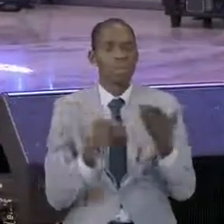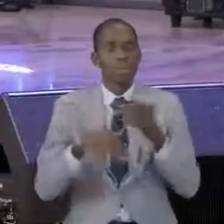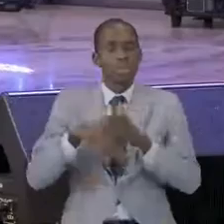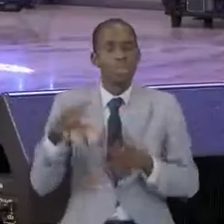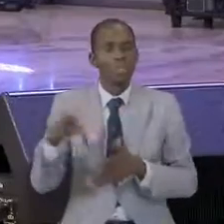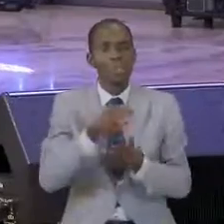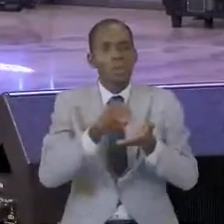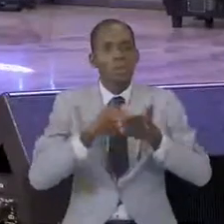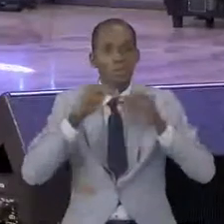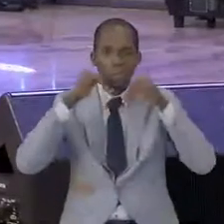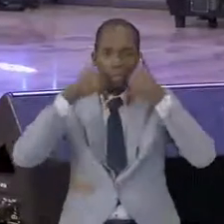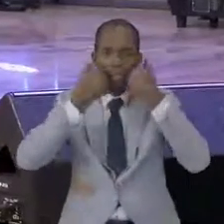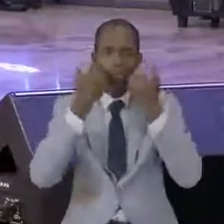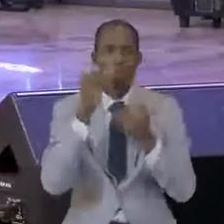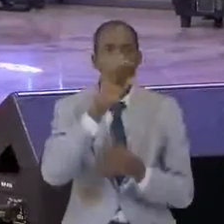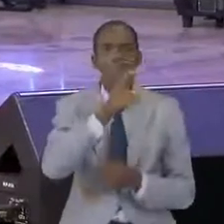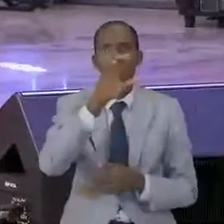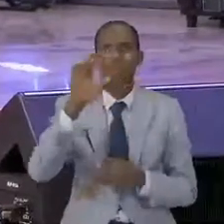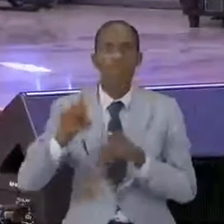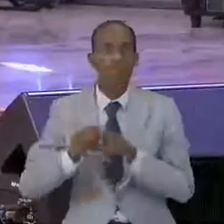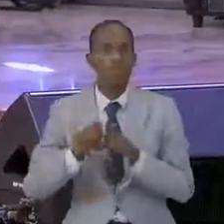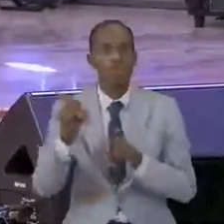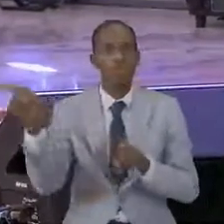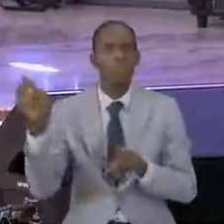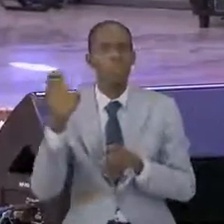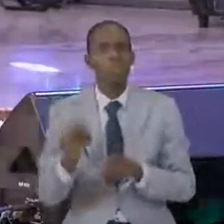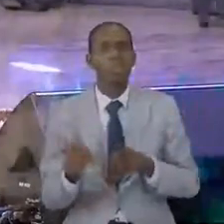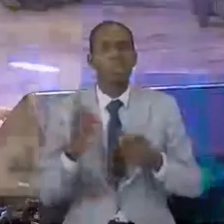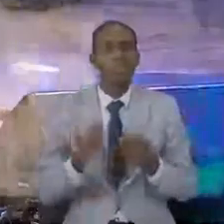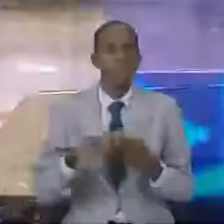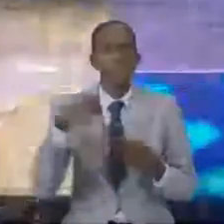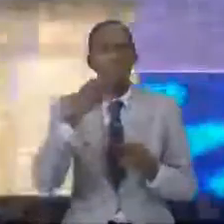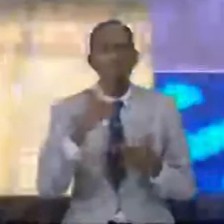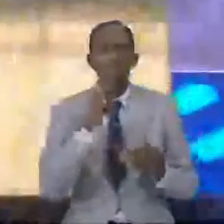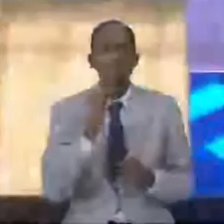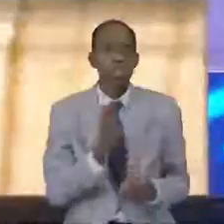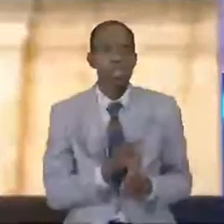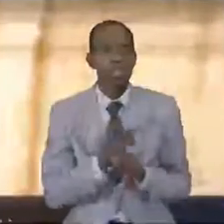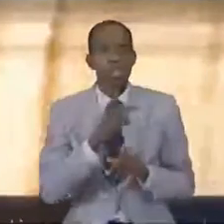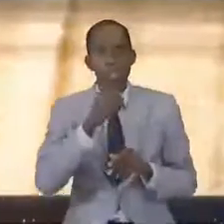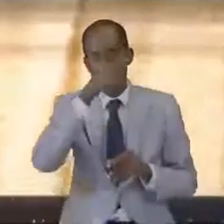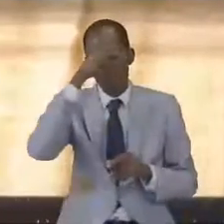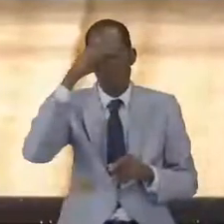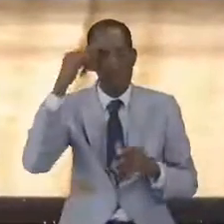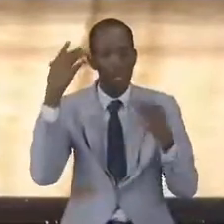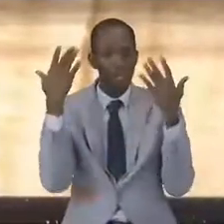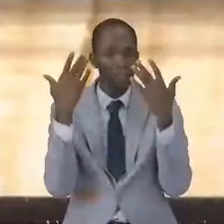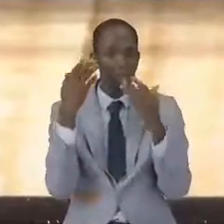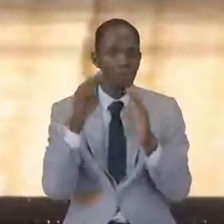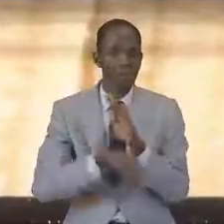l'écume de leur impureté des astres errants auxquels l'obscurité des ténèbres